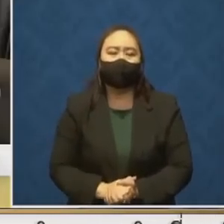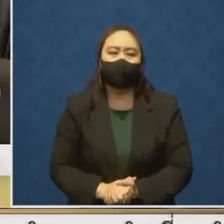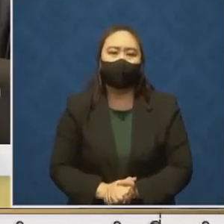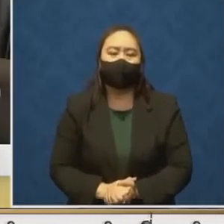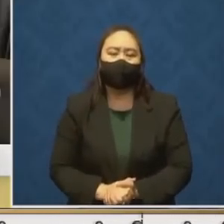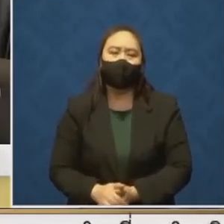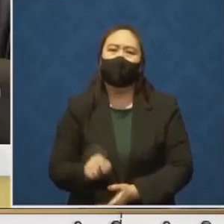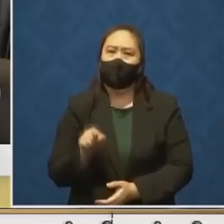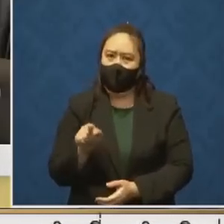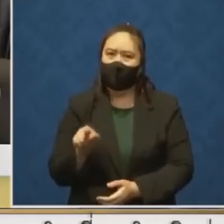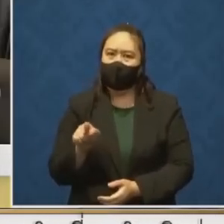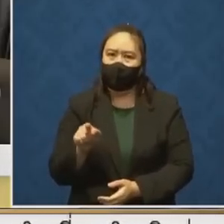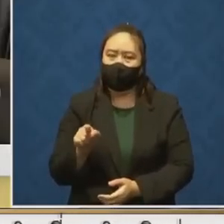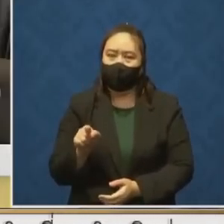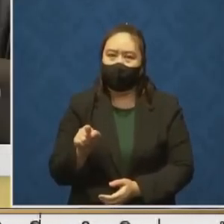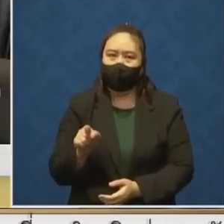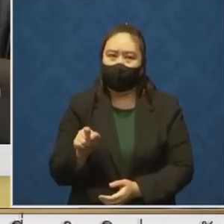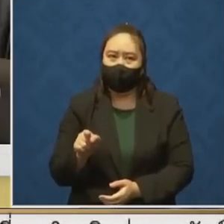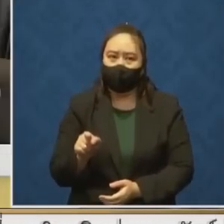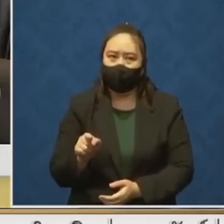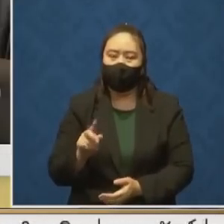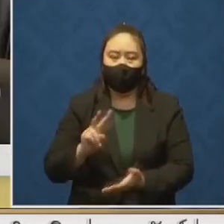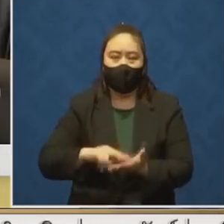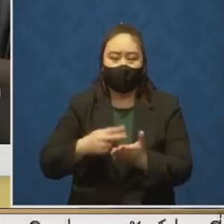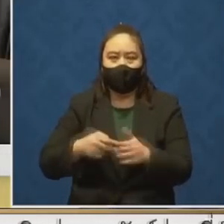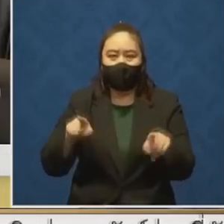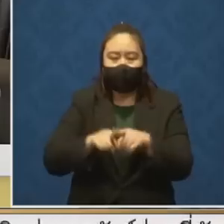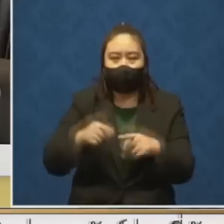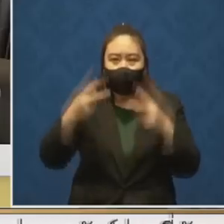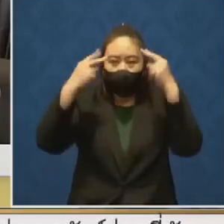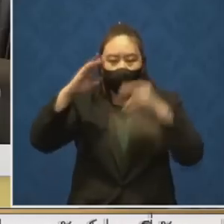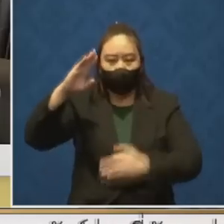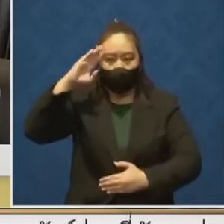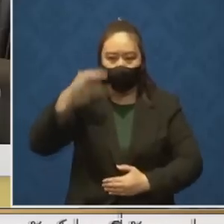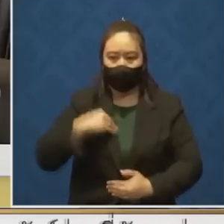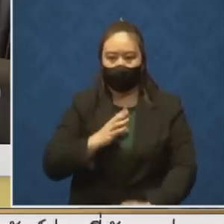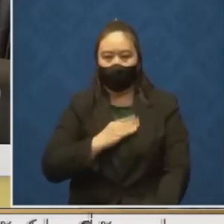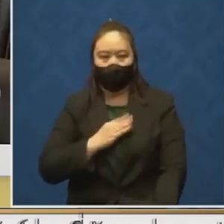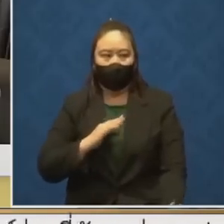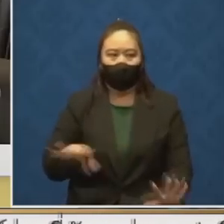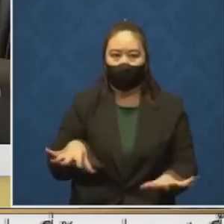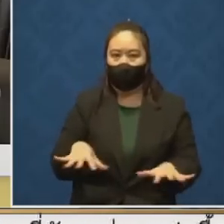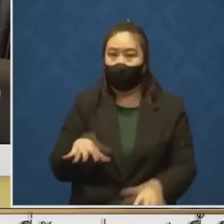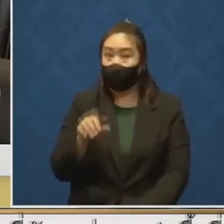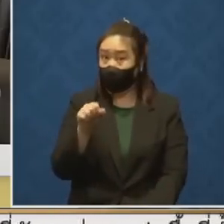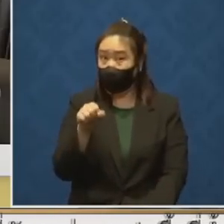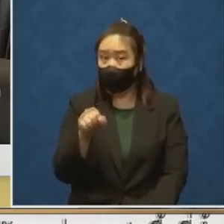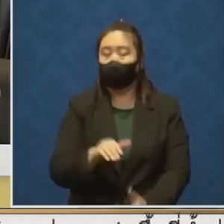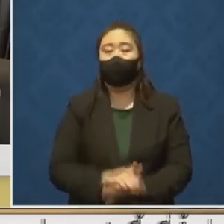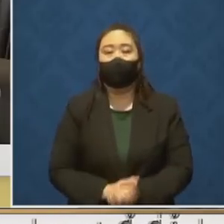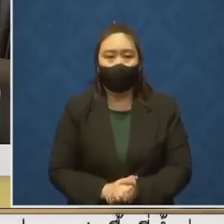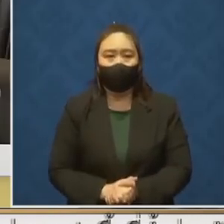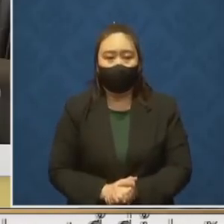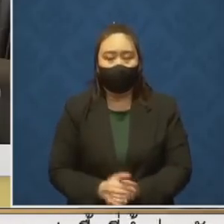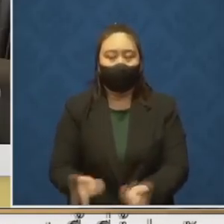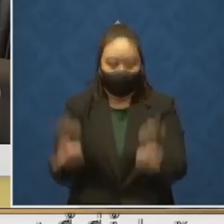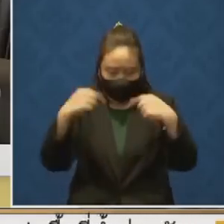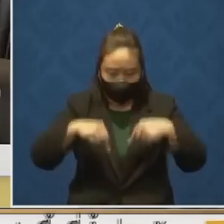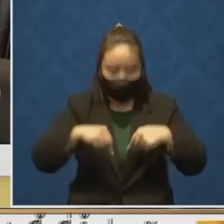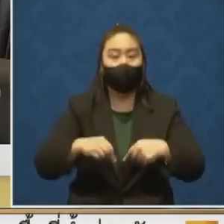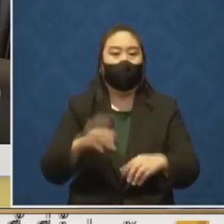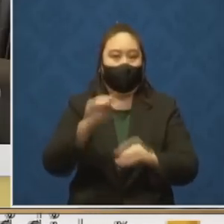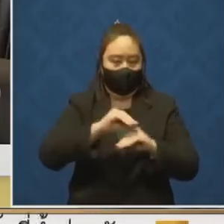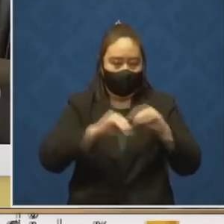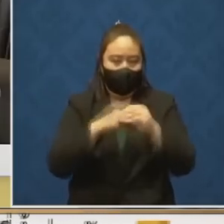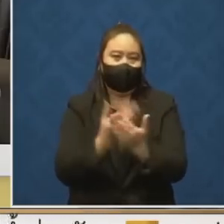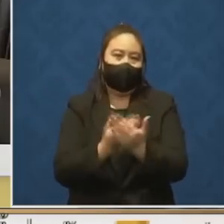อย่างนี้เขาเรีกว่าประยุษสลังหวะหรอย่างไรค่ะเอาละกลับมาที่โครงการ 60 ล้าน